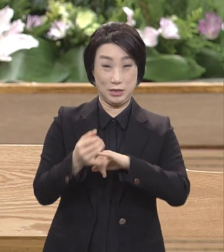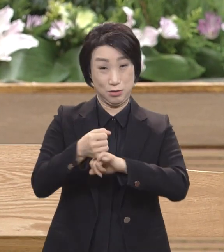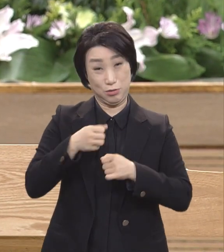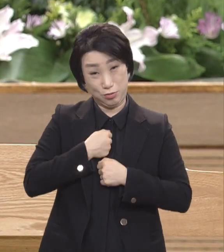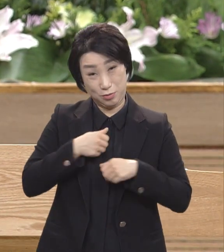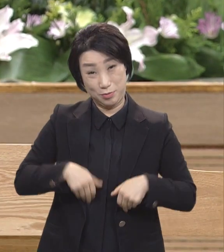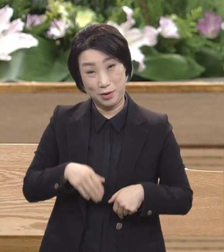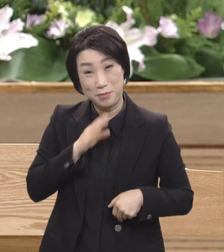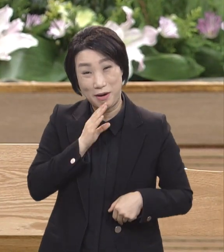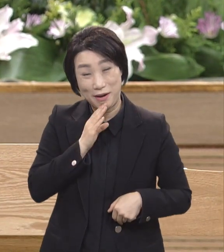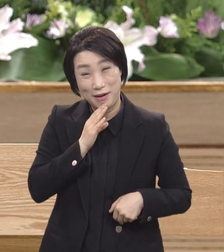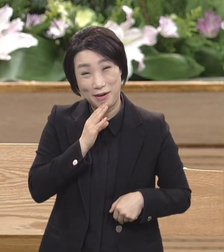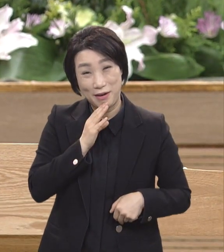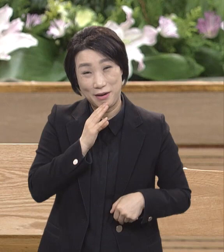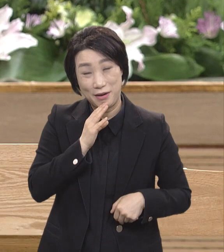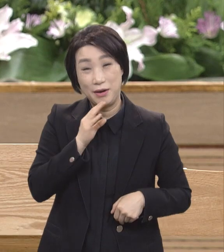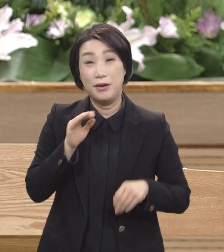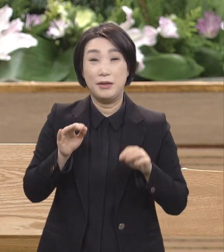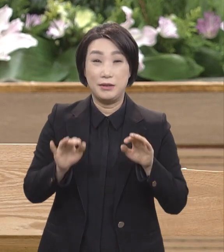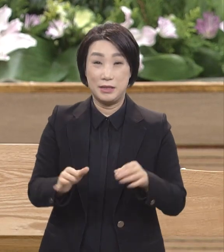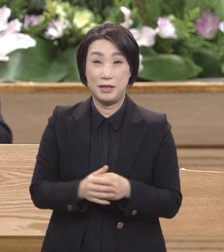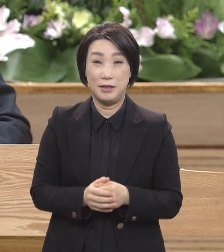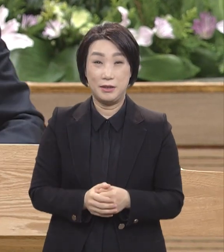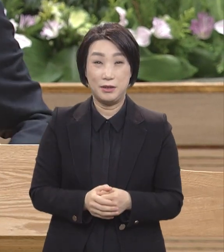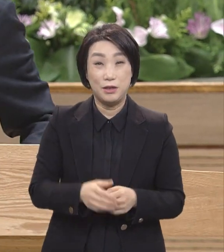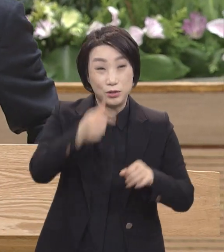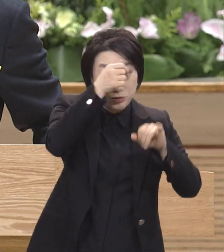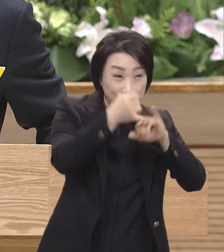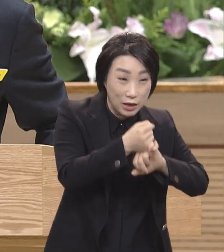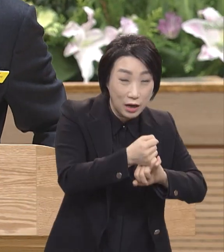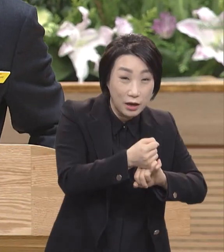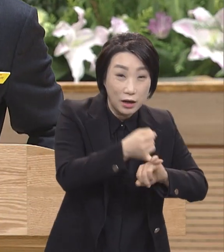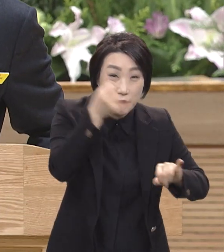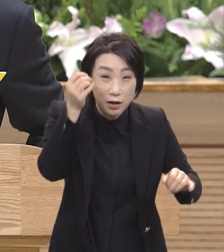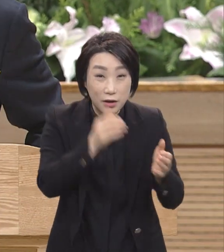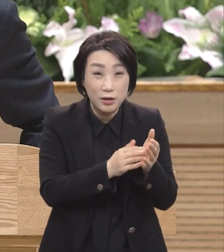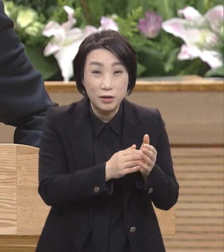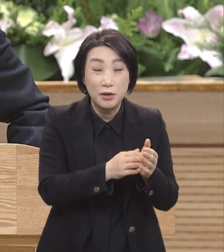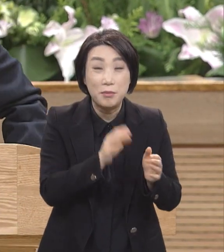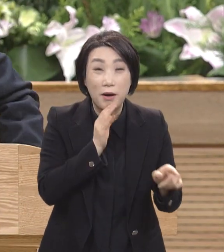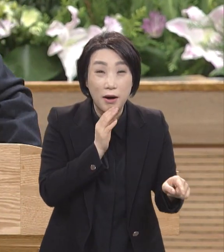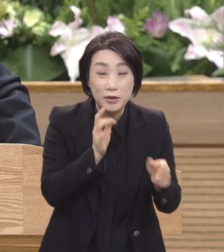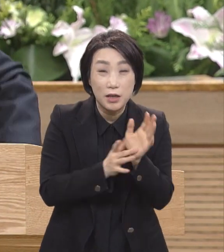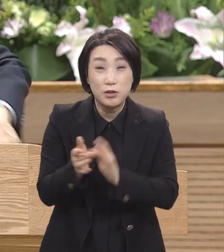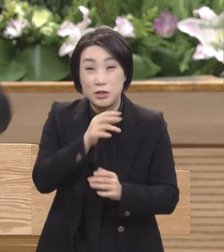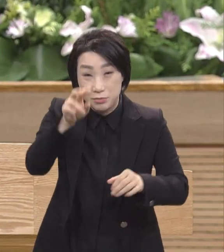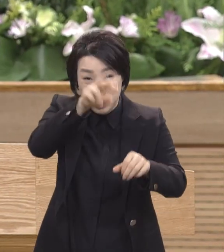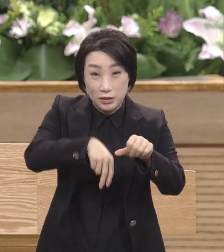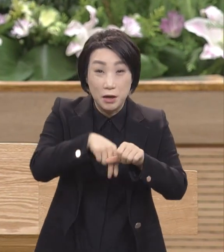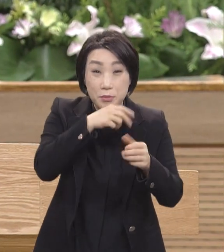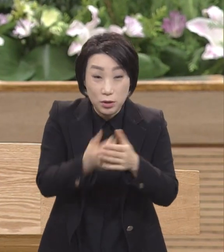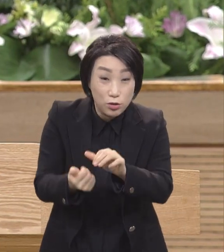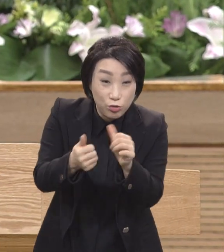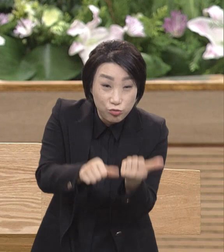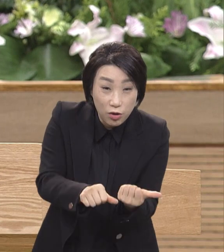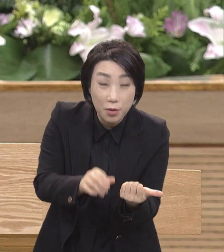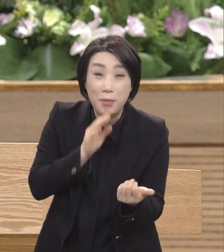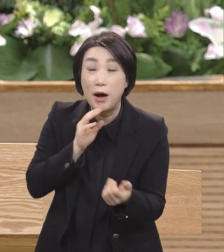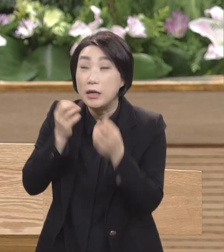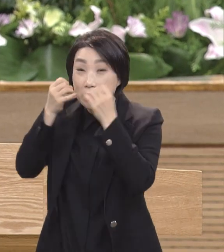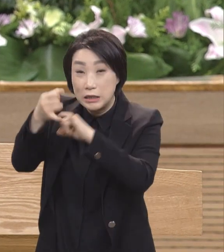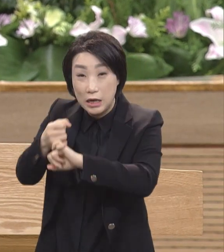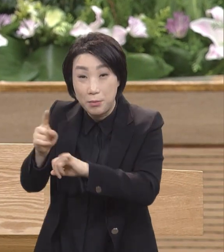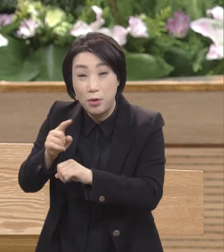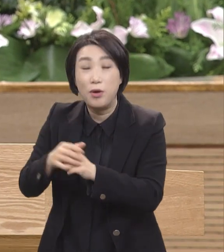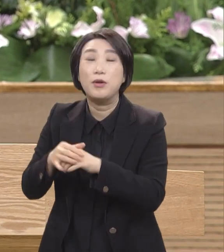된다 그 말이오. 예, 구약은 파괴해서 예수님이 십자가에 피 흘려 죽으셨으나 신약은 다시